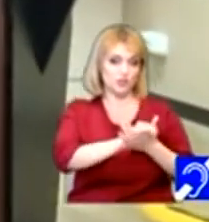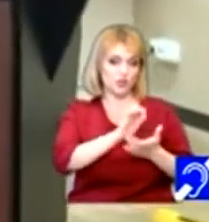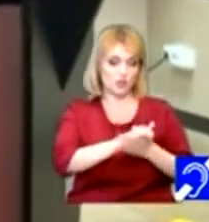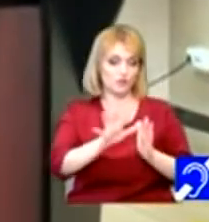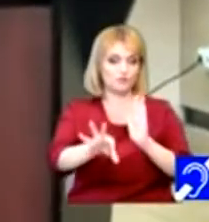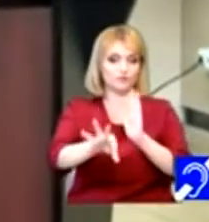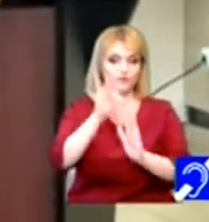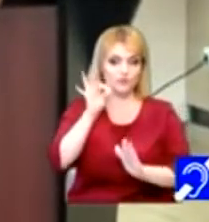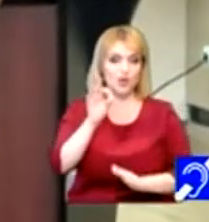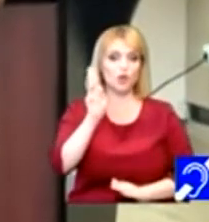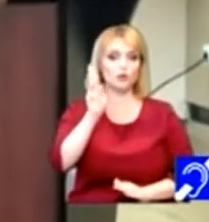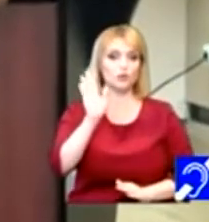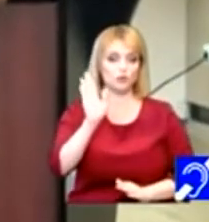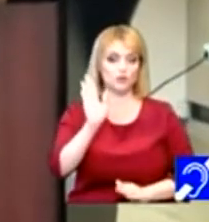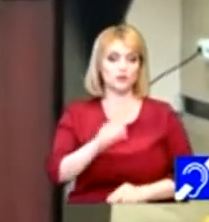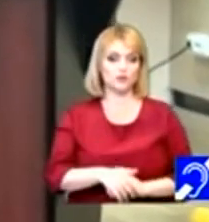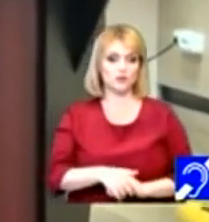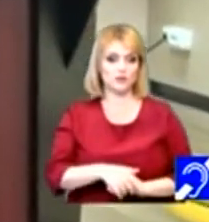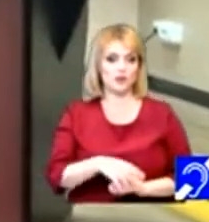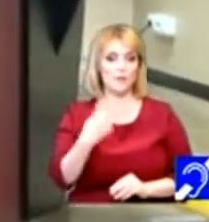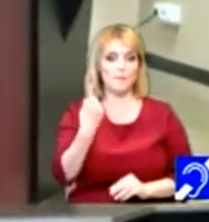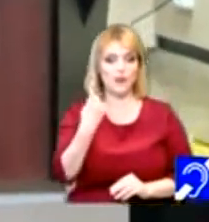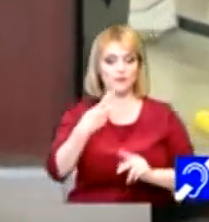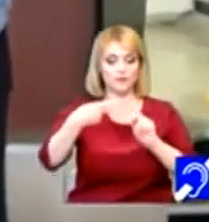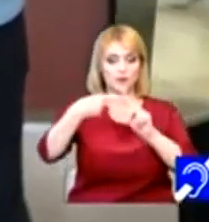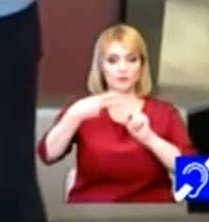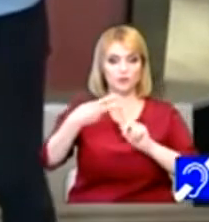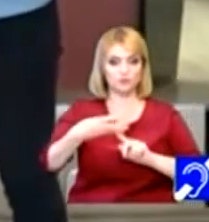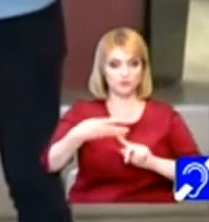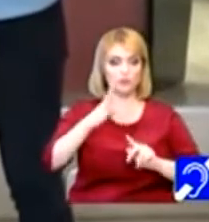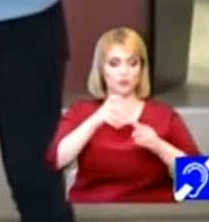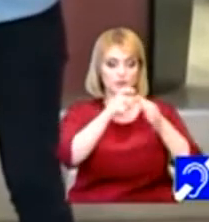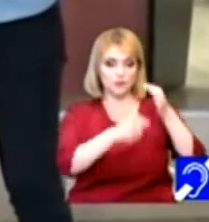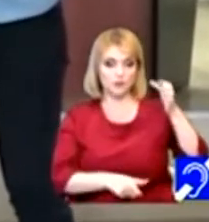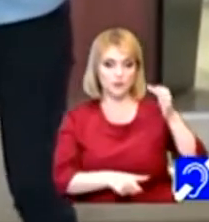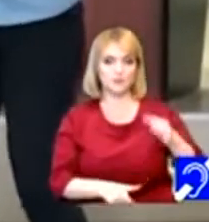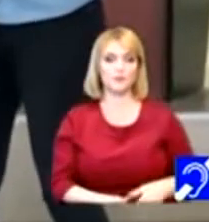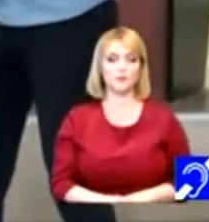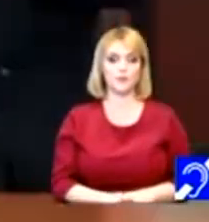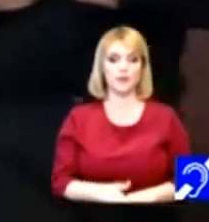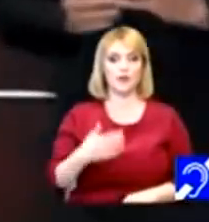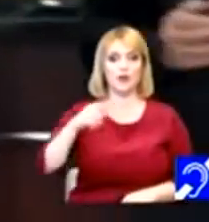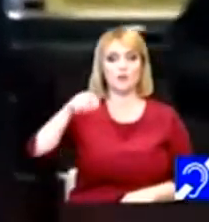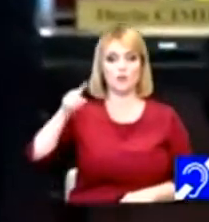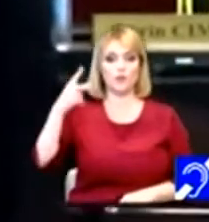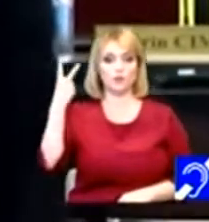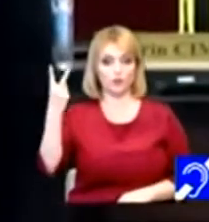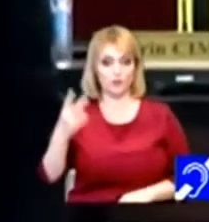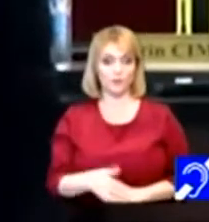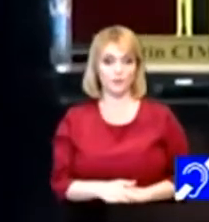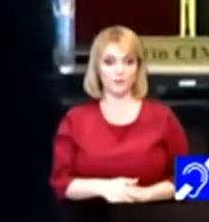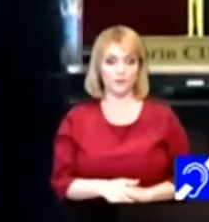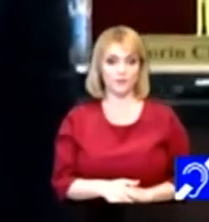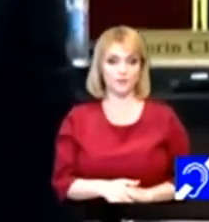extrageți cifra, să vă rugăm să vă convingeți că acolo este cifra. poziția numărul 2. Respectiv,